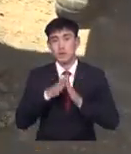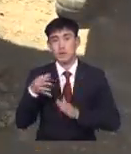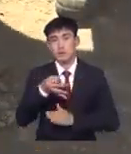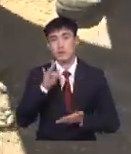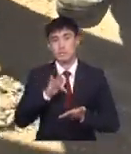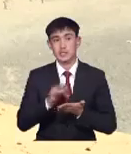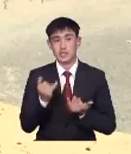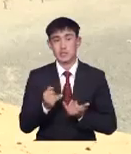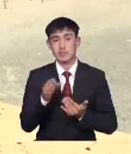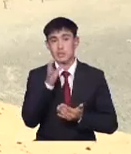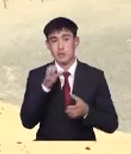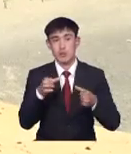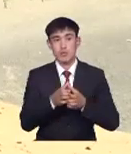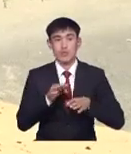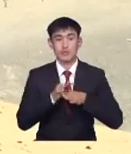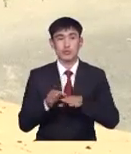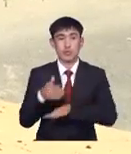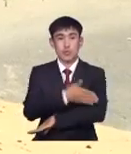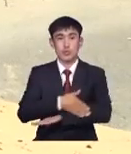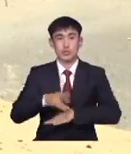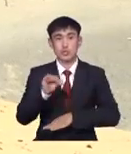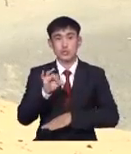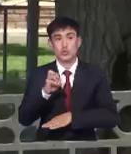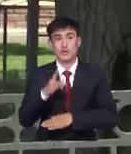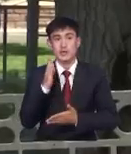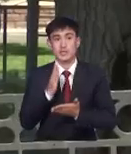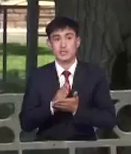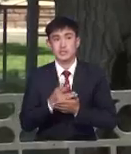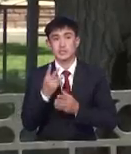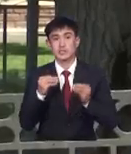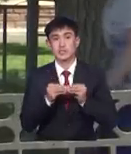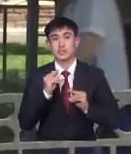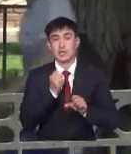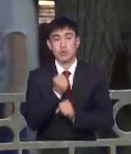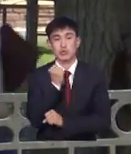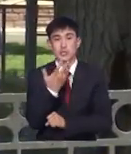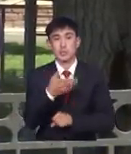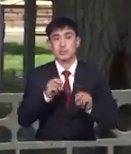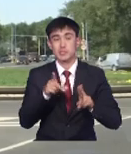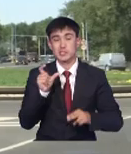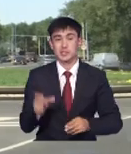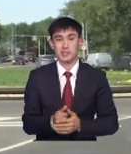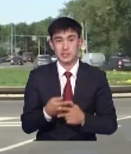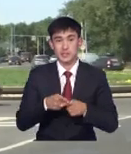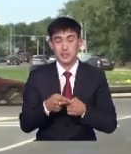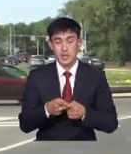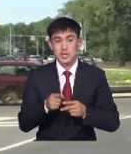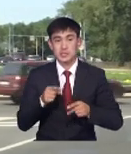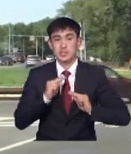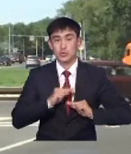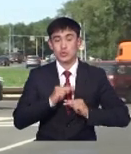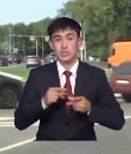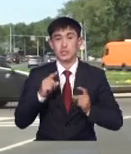центра. На данном этапе работы ведутся на улице Жансугурова. Задействованы 10 рабочих и 5 единиц техники. Сотрудники